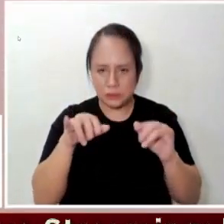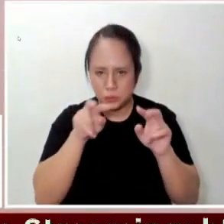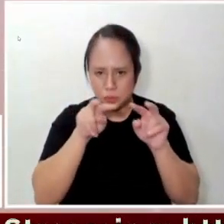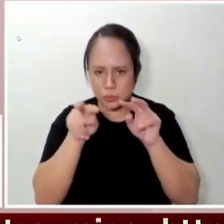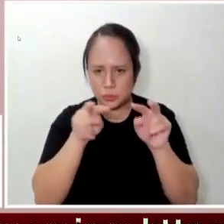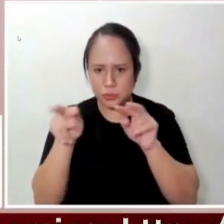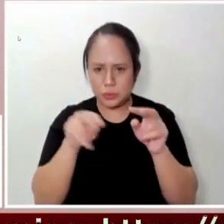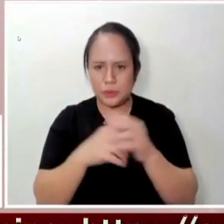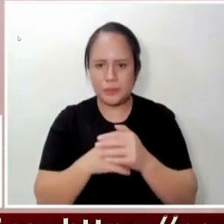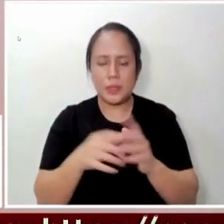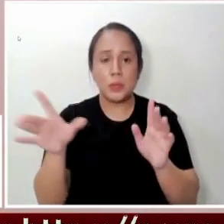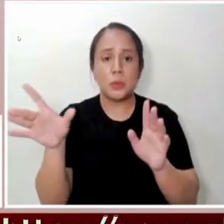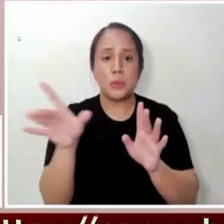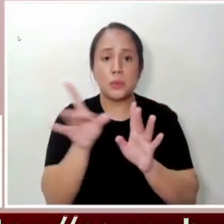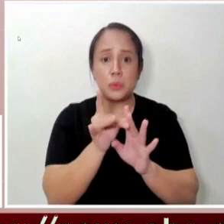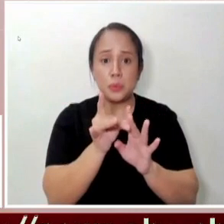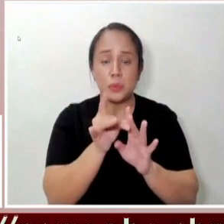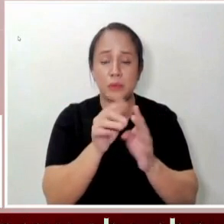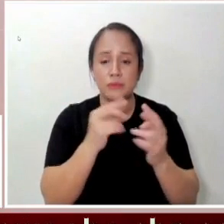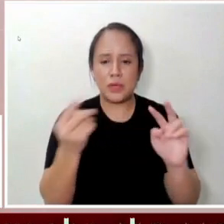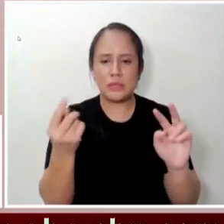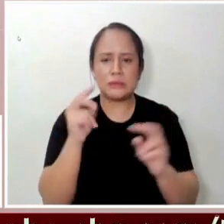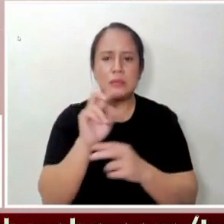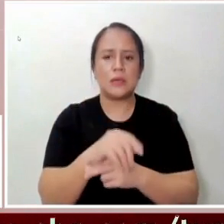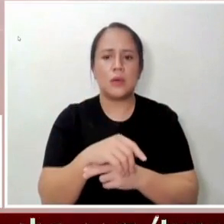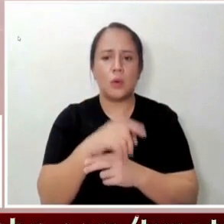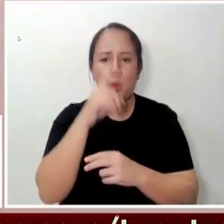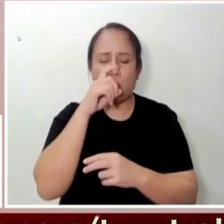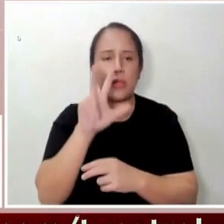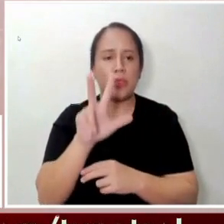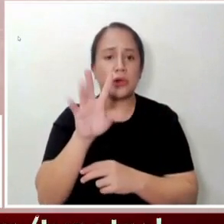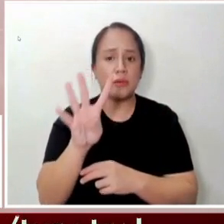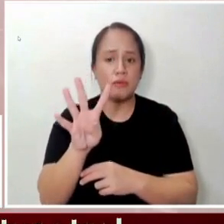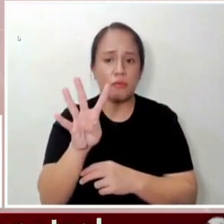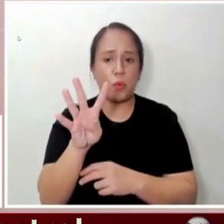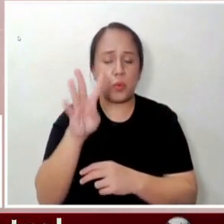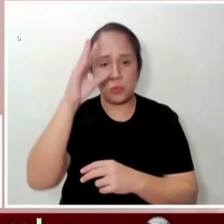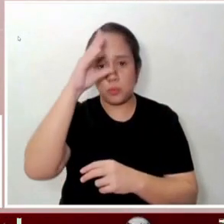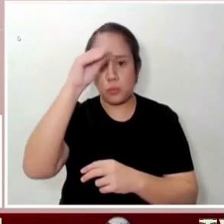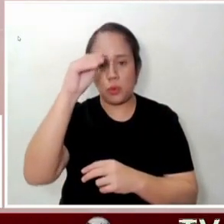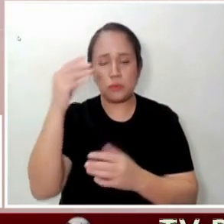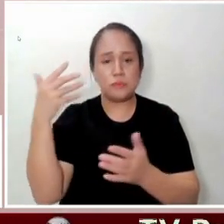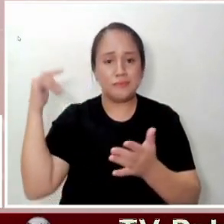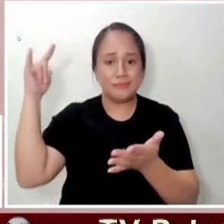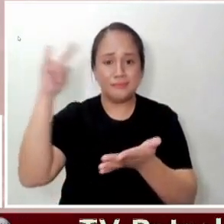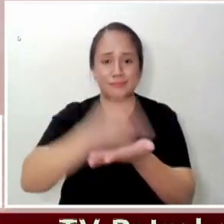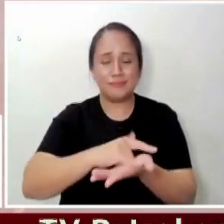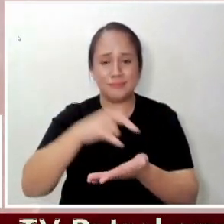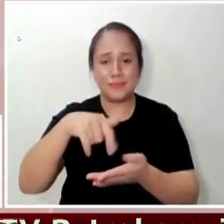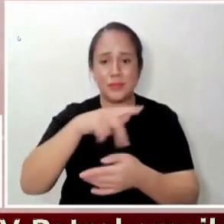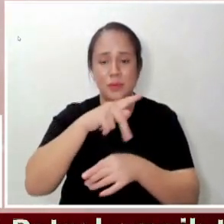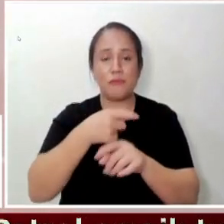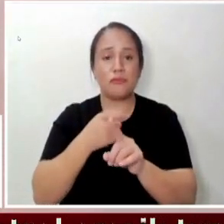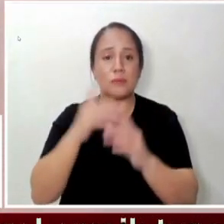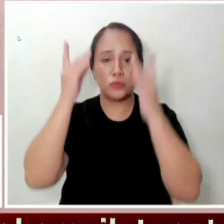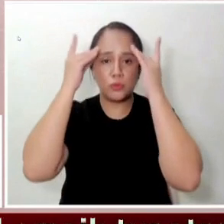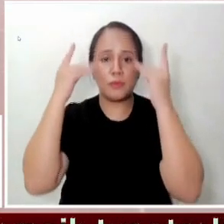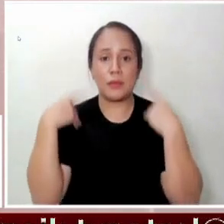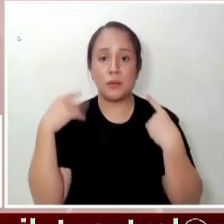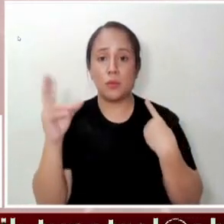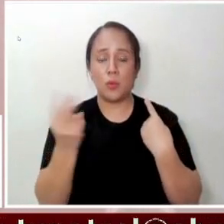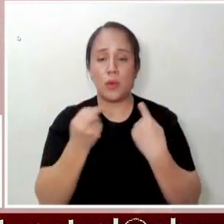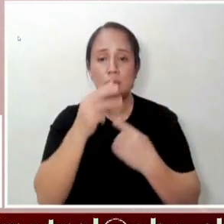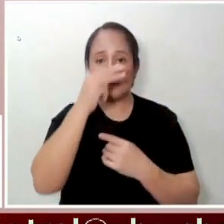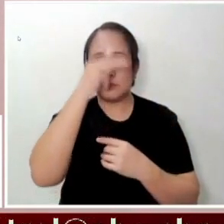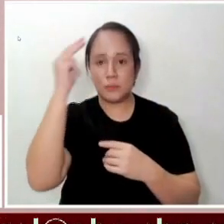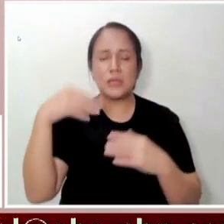Ang tinamaan ng variant na ito, isang 34 na taong gulang na lalaking dumating sa Pilipinas mula Dubai noong Marso.